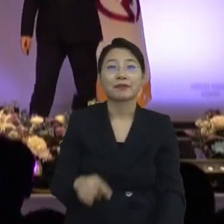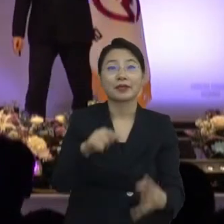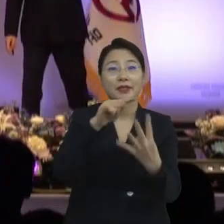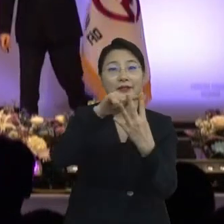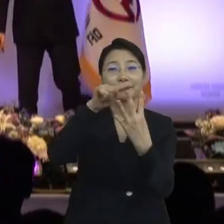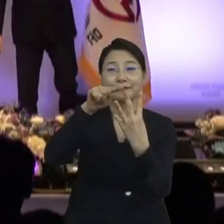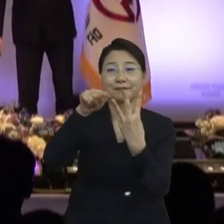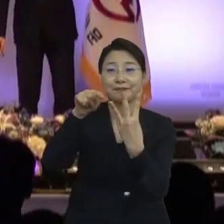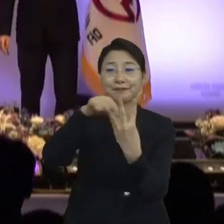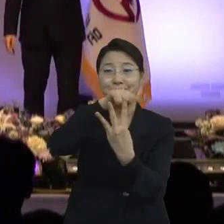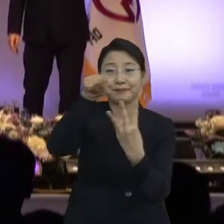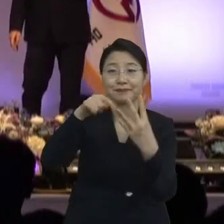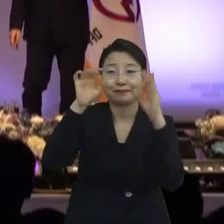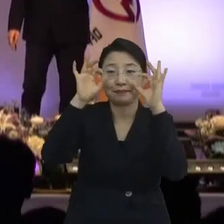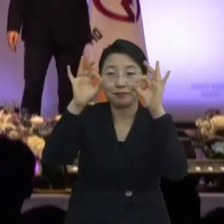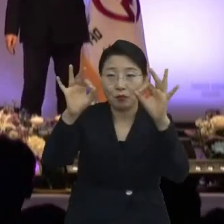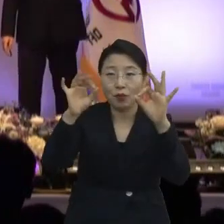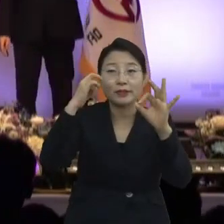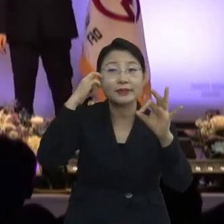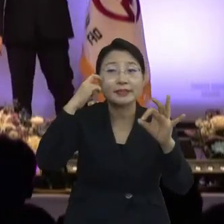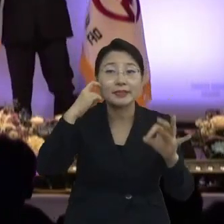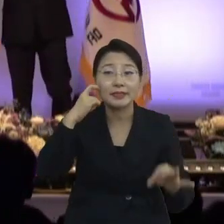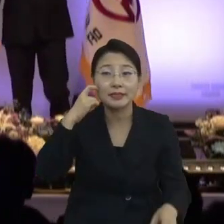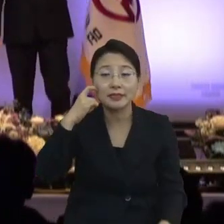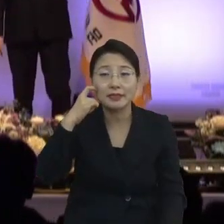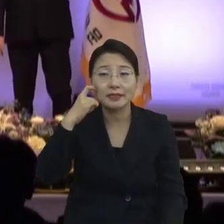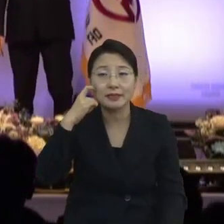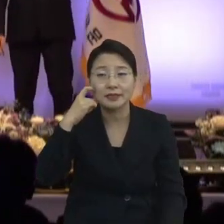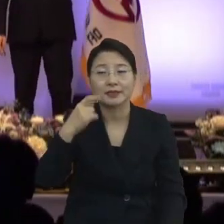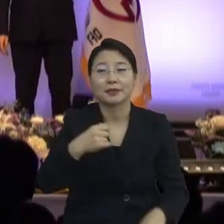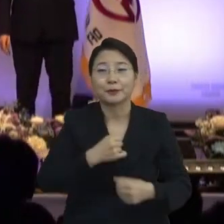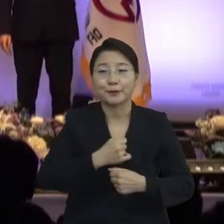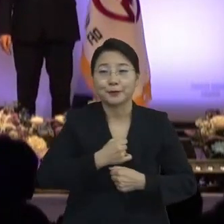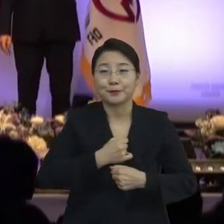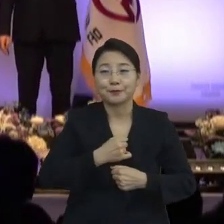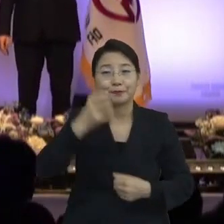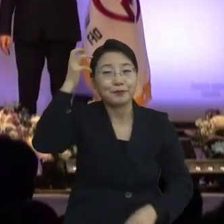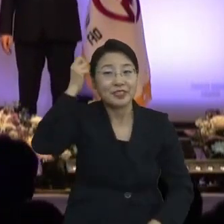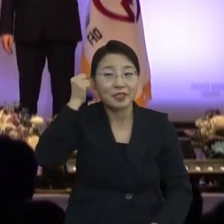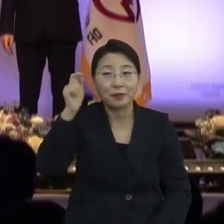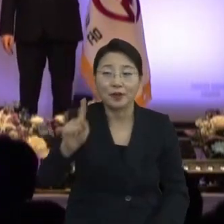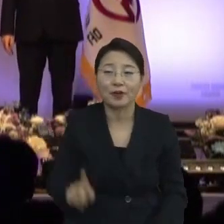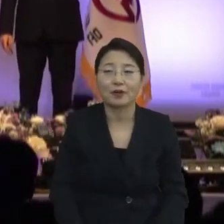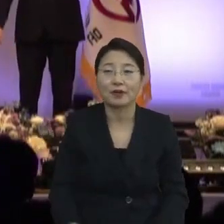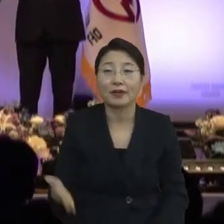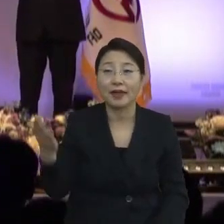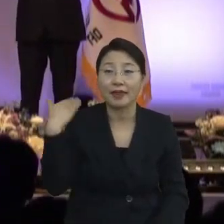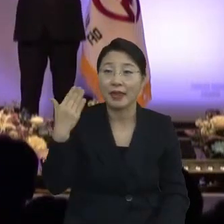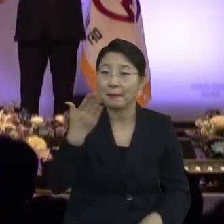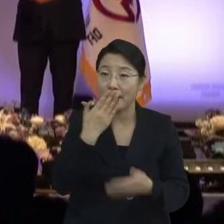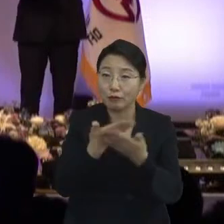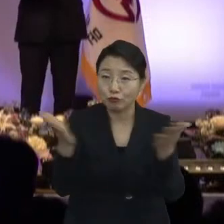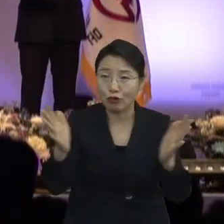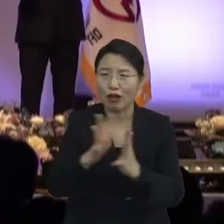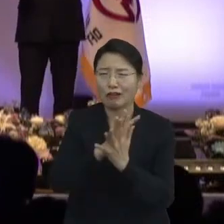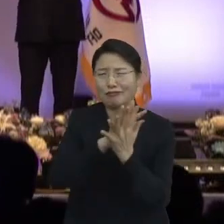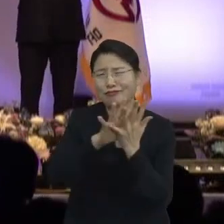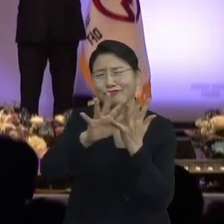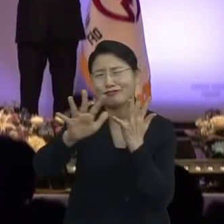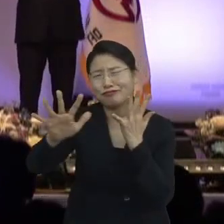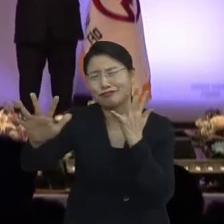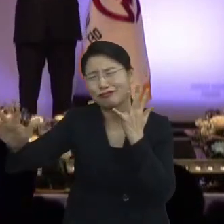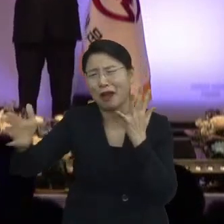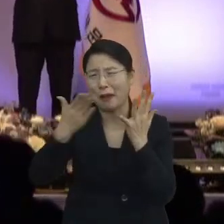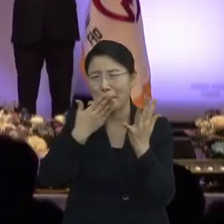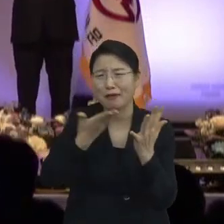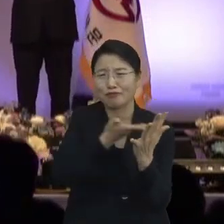아마 이런 거를 좀 유념해 주셨으면 좋겠습니다. 옛날에는 식사 대접하는데 줄을 쭉 세워가지고